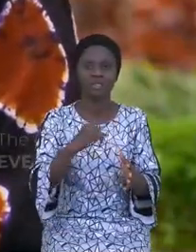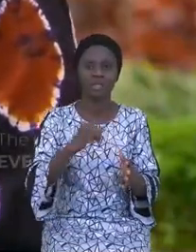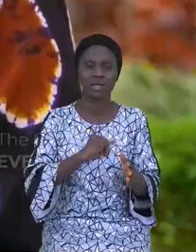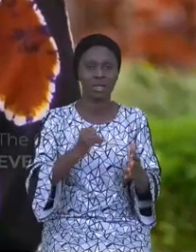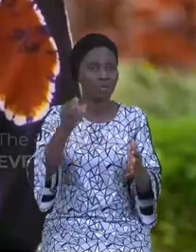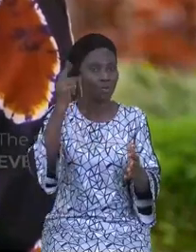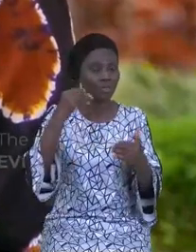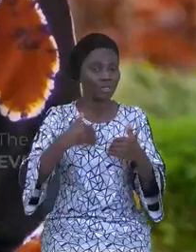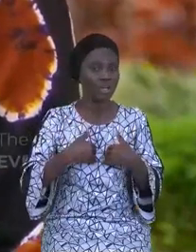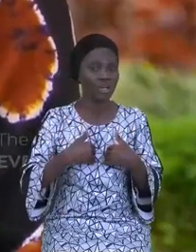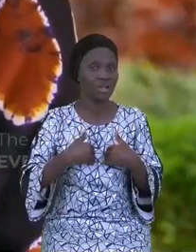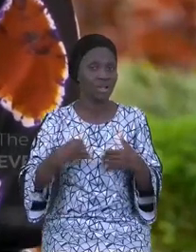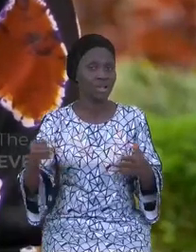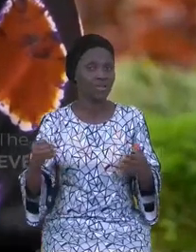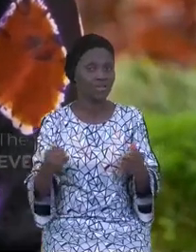défi